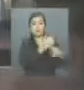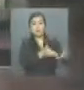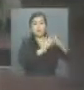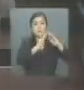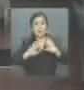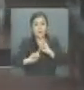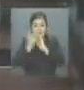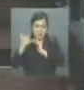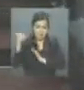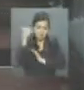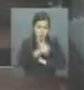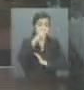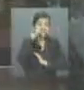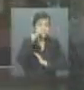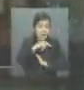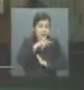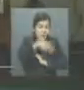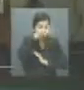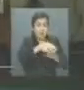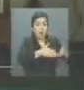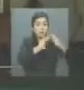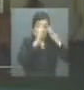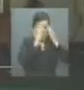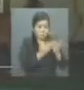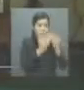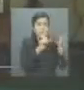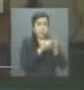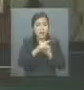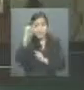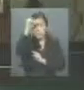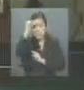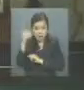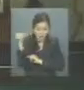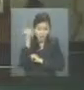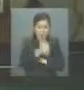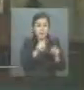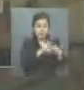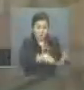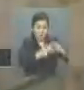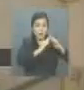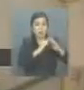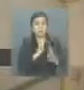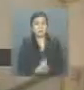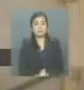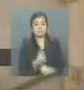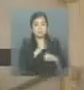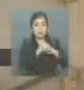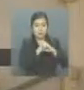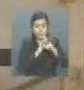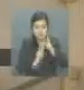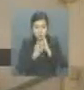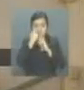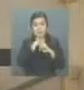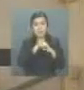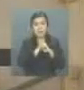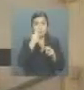ยามรวมถึงกลุ่มมุสลิมจากเมืองสุรัตประเทศอินเดียนำโดยฮัจญีอาลีอะฮัมมัดนานาต้นตระกูลนานา